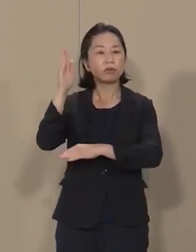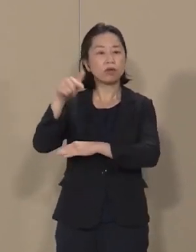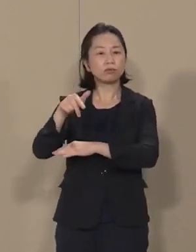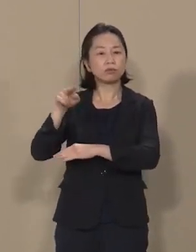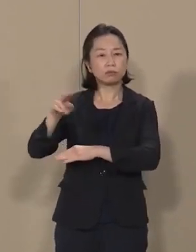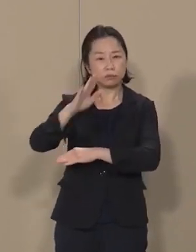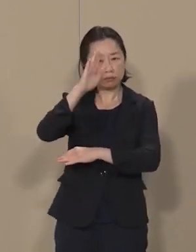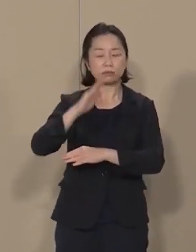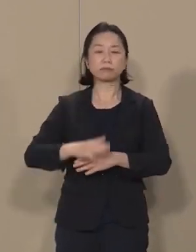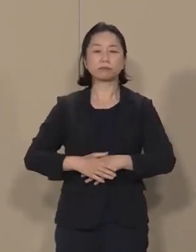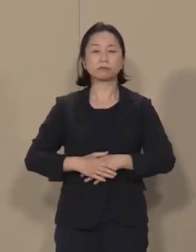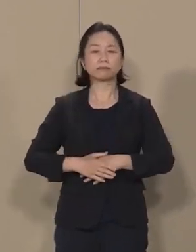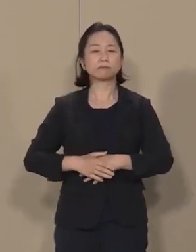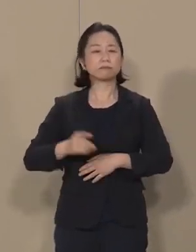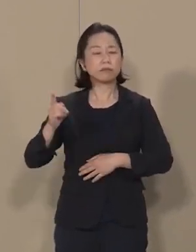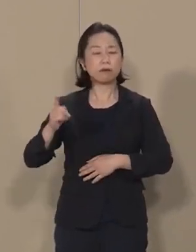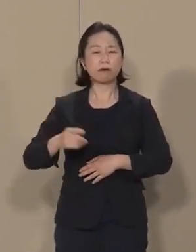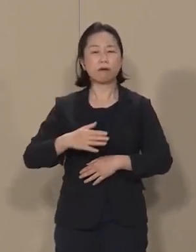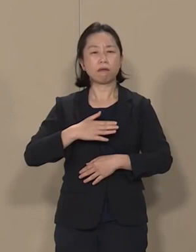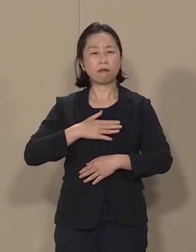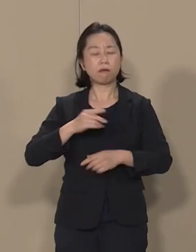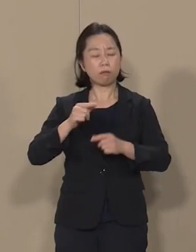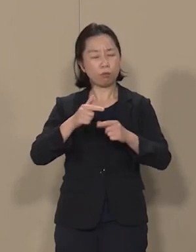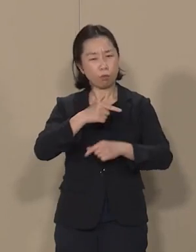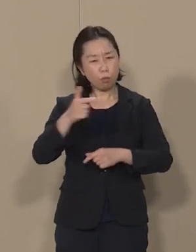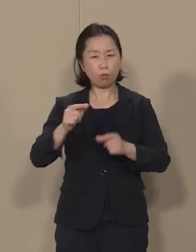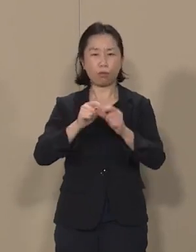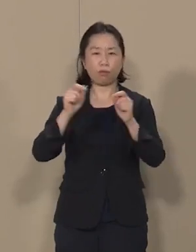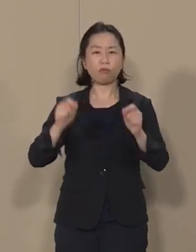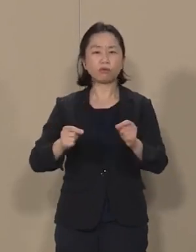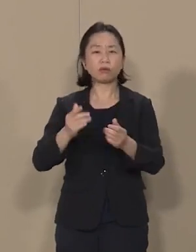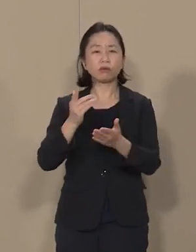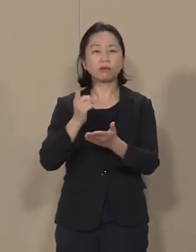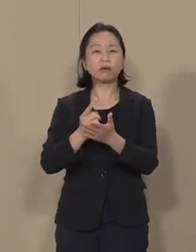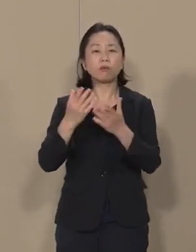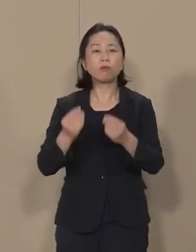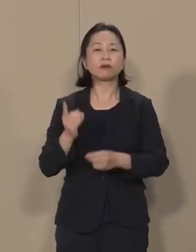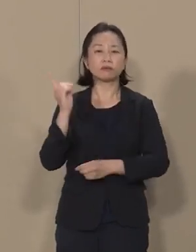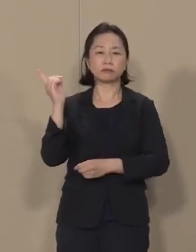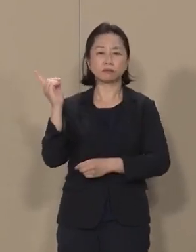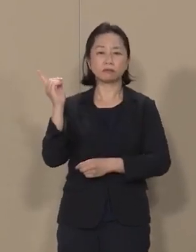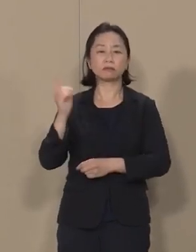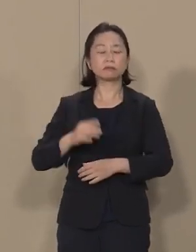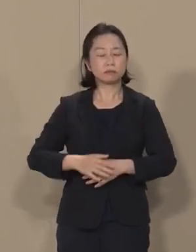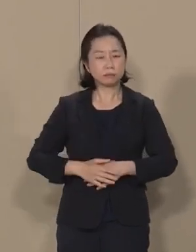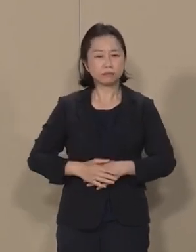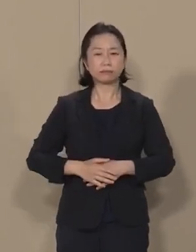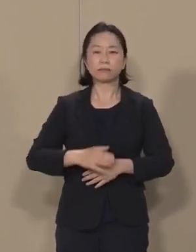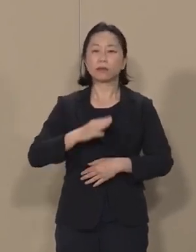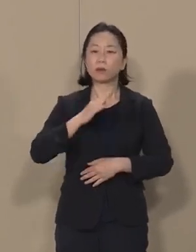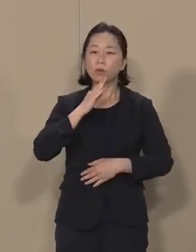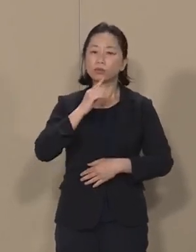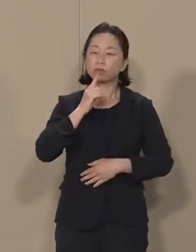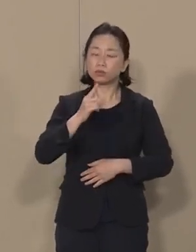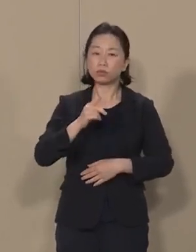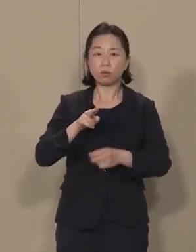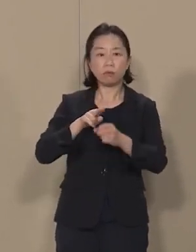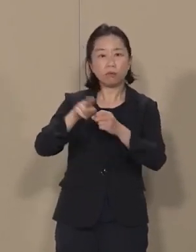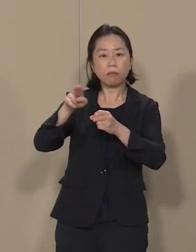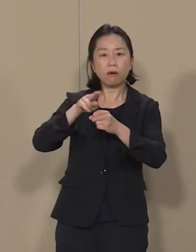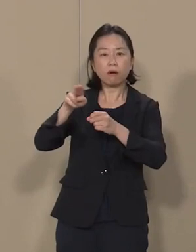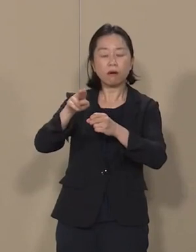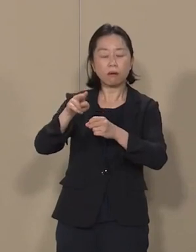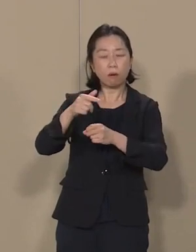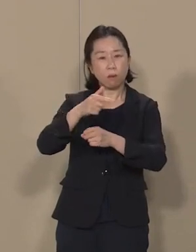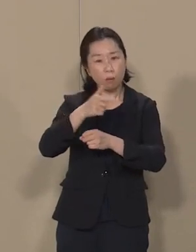たいんです政府は遺憾である遺憾であると言って何にも行っておりません本来ミサイルを撃ち込まれるというのは